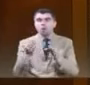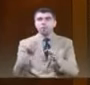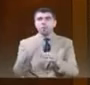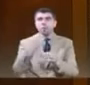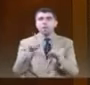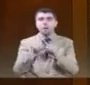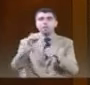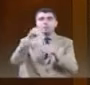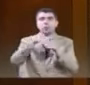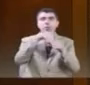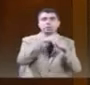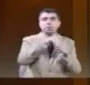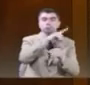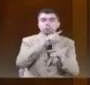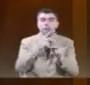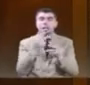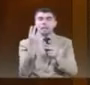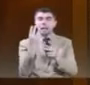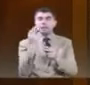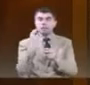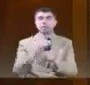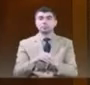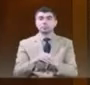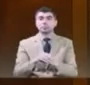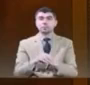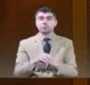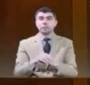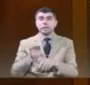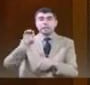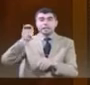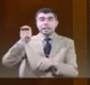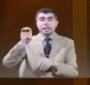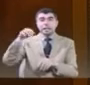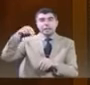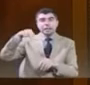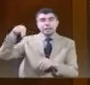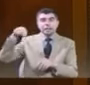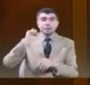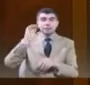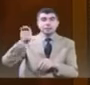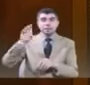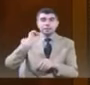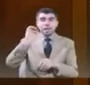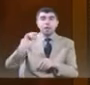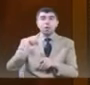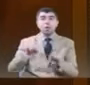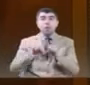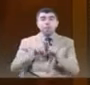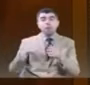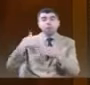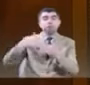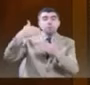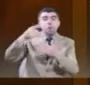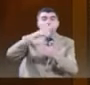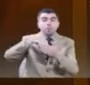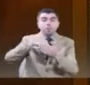السيمار والإر سي آر والسي ان اس اس. هذا الاصلاح اللي كنعملوا هو اصلاح مرحلي،